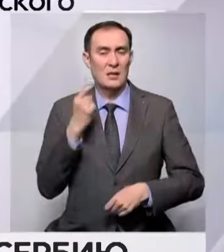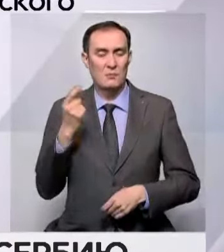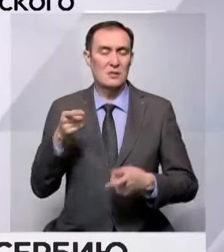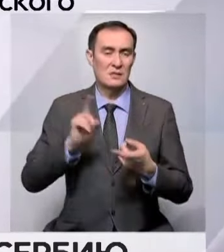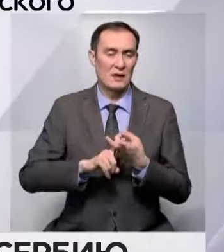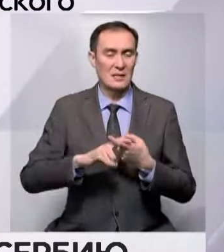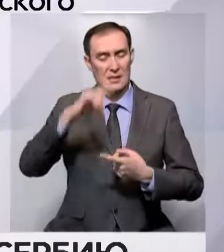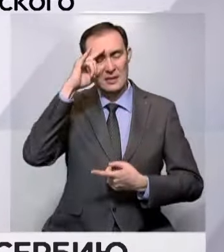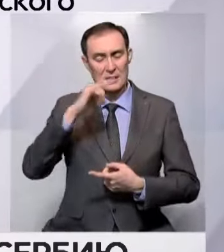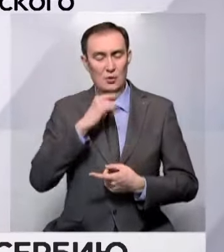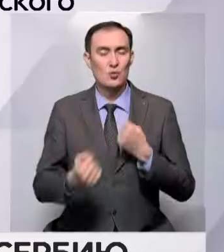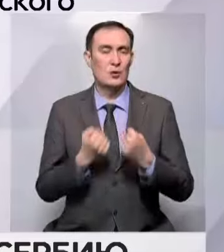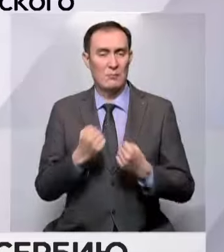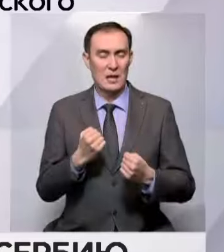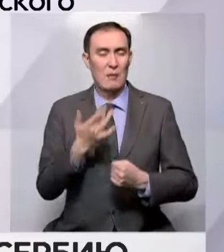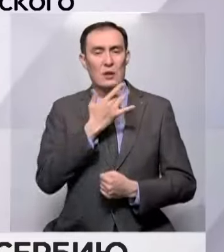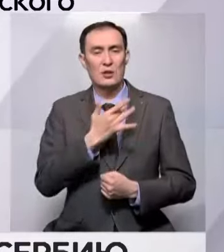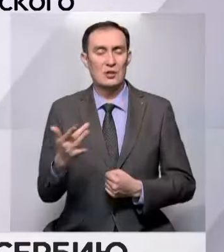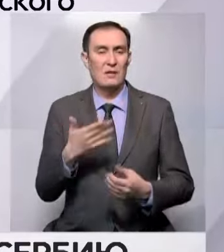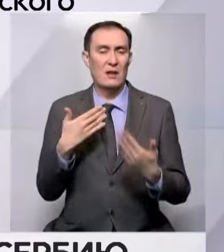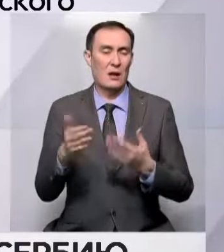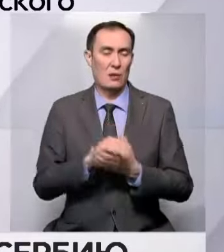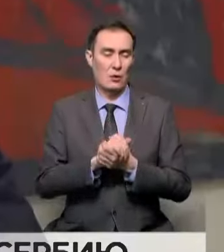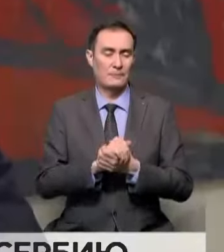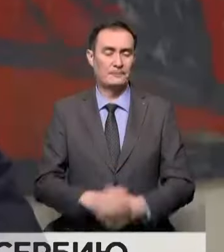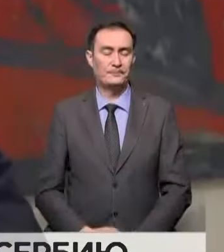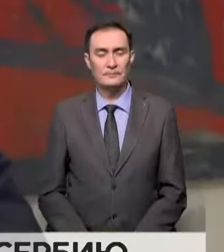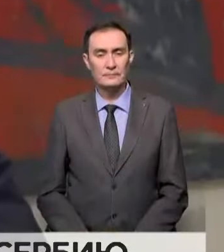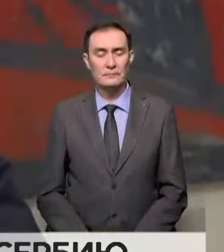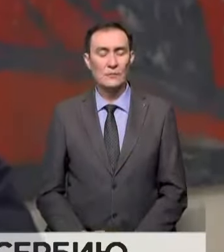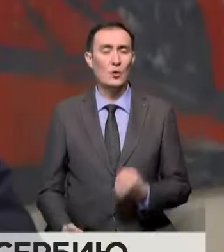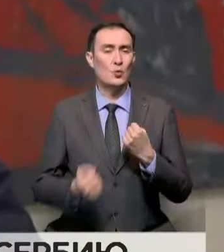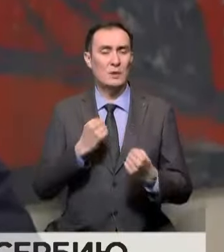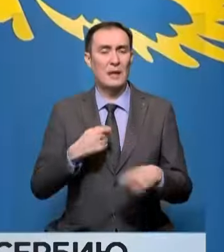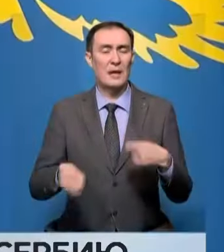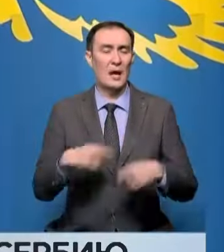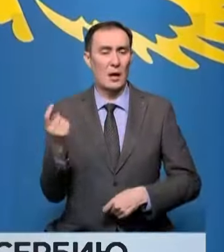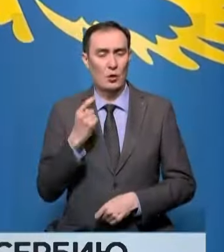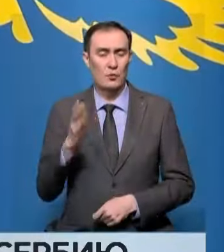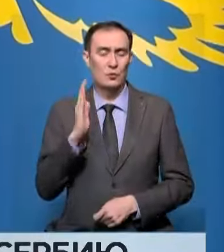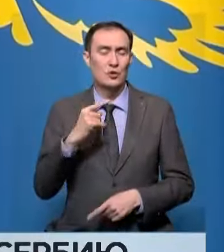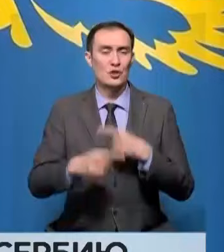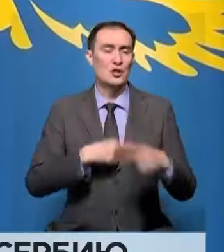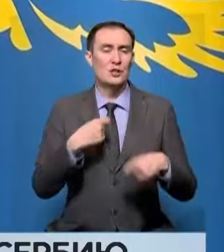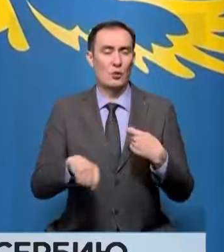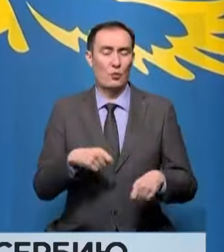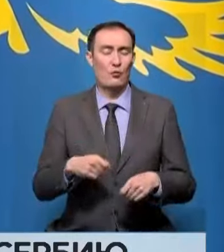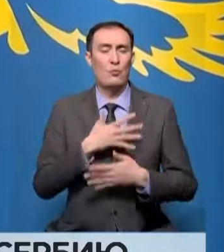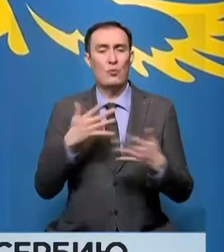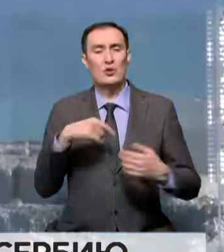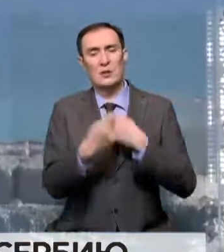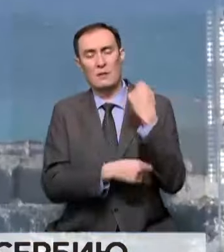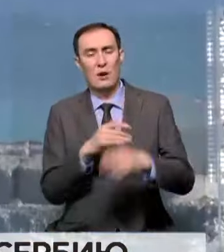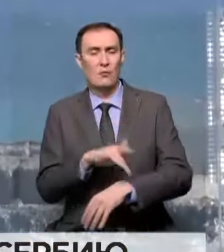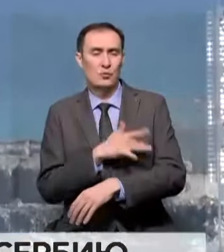связей с Казахстаном и укреплении политического диалога. Впрочем, укреплять экономику стороны намерены через торговлю. Больше товаров и